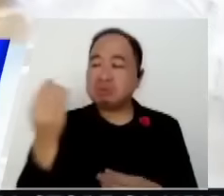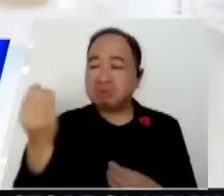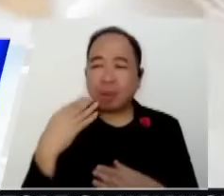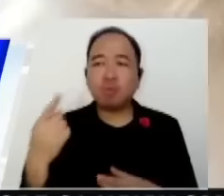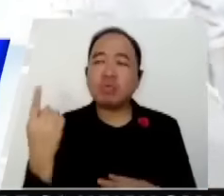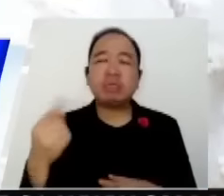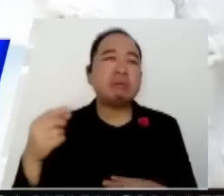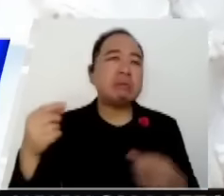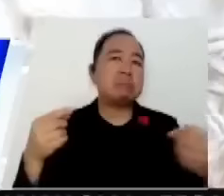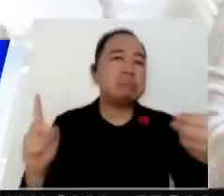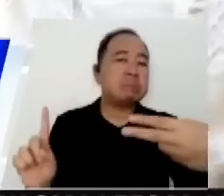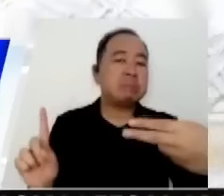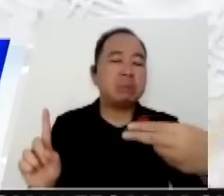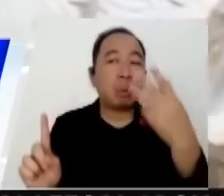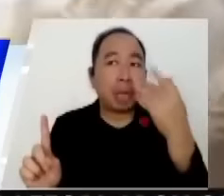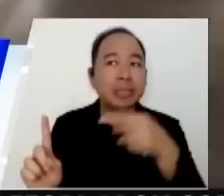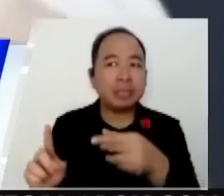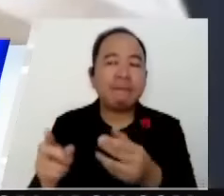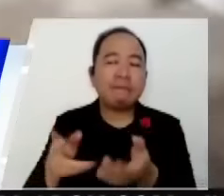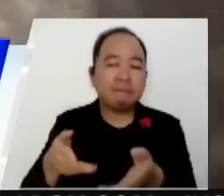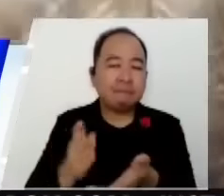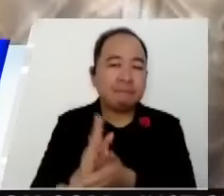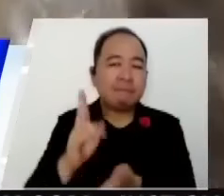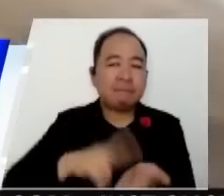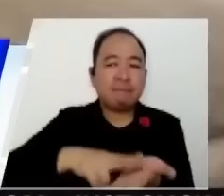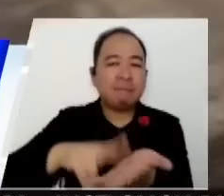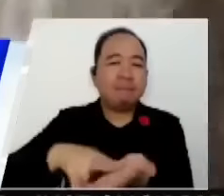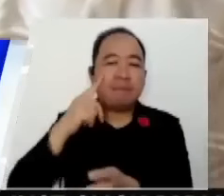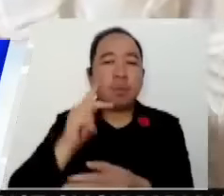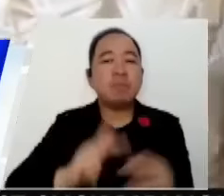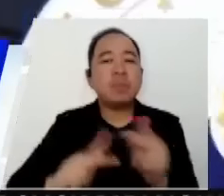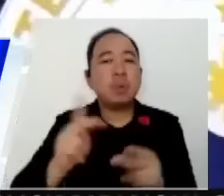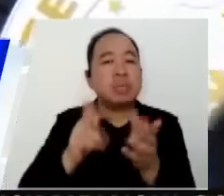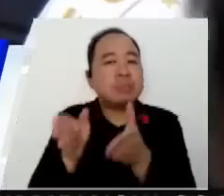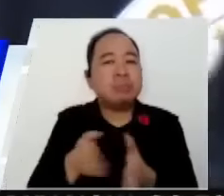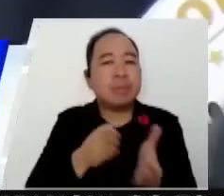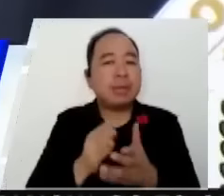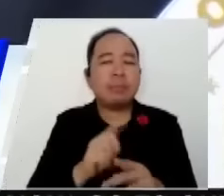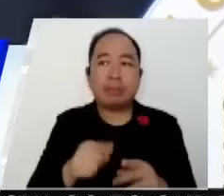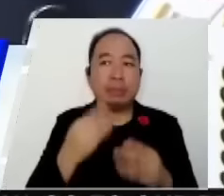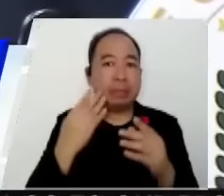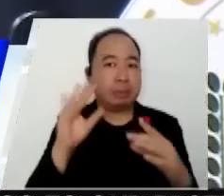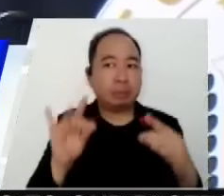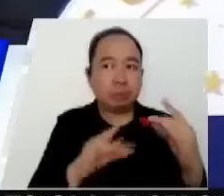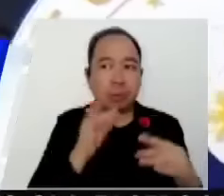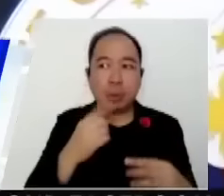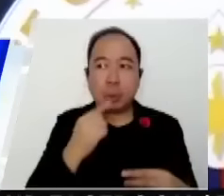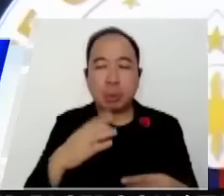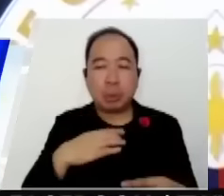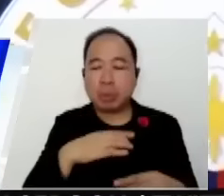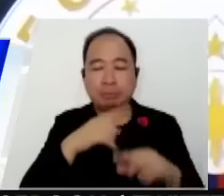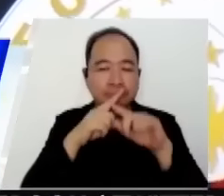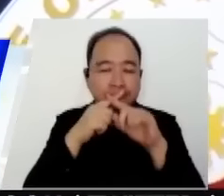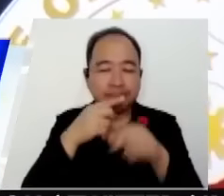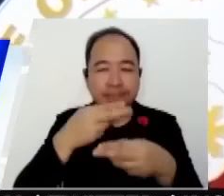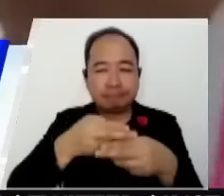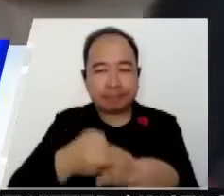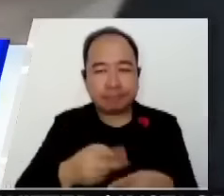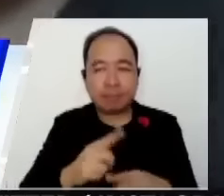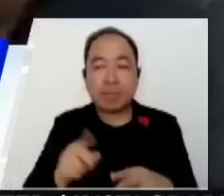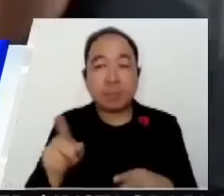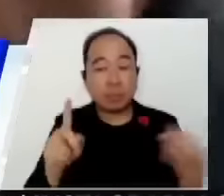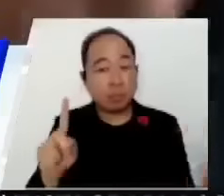nagpapapirma para sa People's Initiative. Pero hindi niya kinilala ang mga kongresistang nagkwento, pero ang pagkakasabi daw, ang nag-utos umano sa